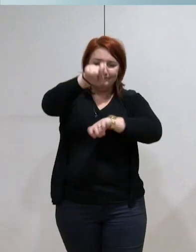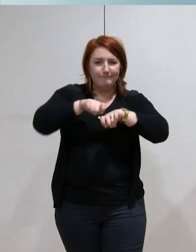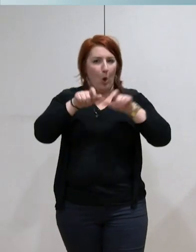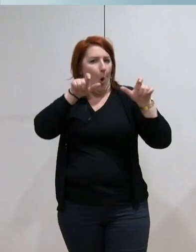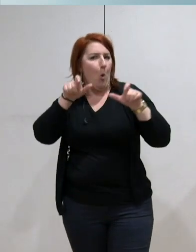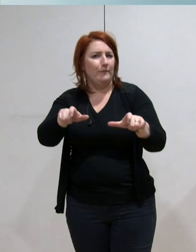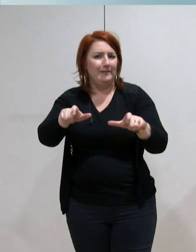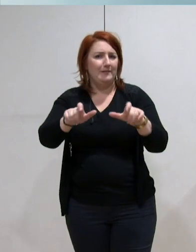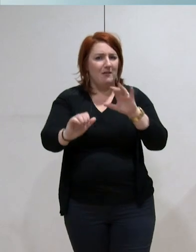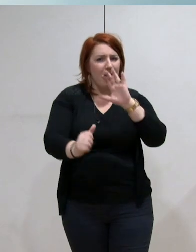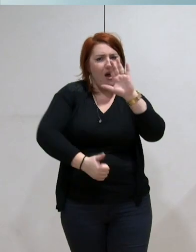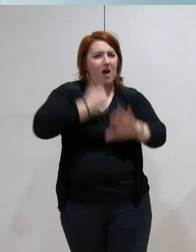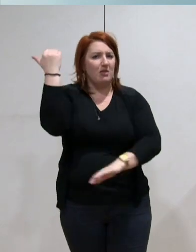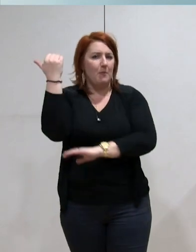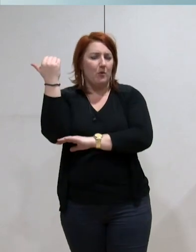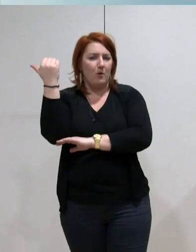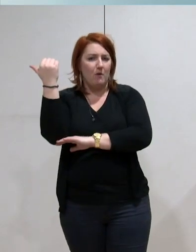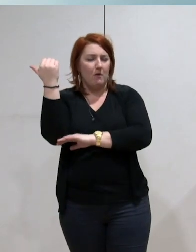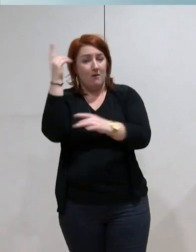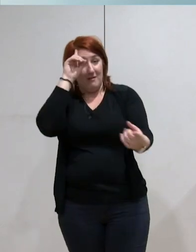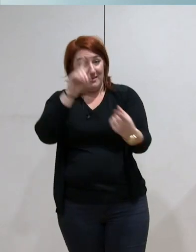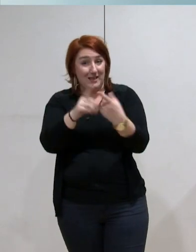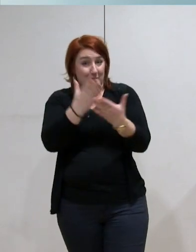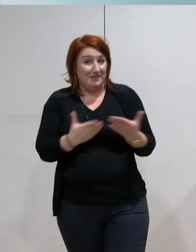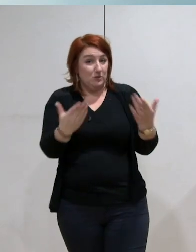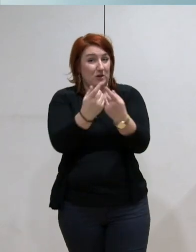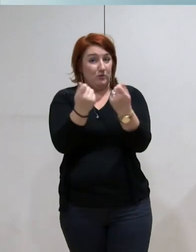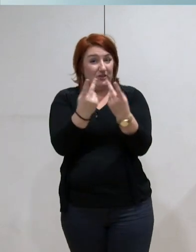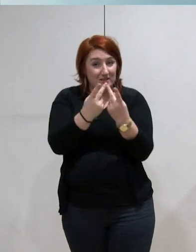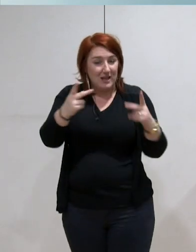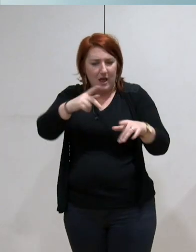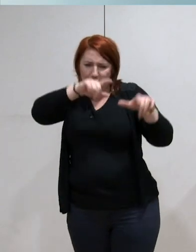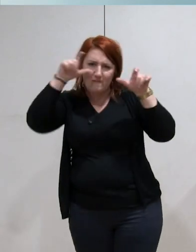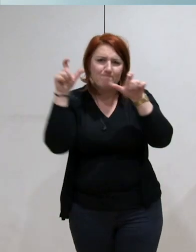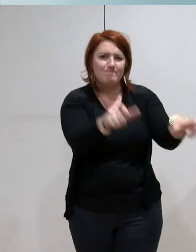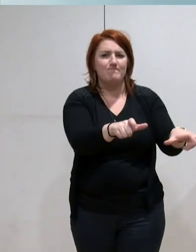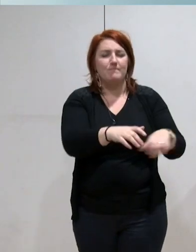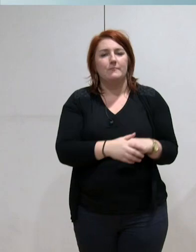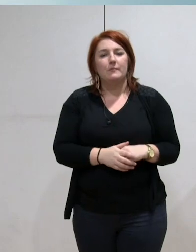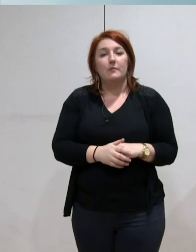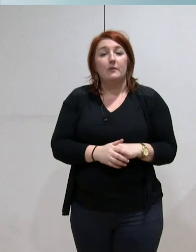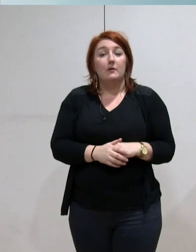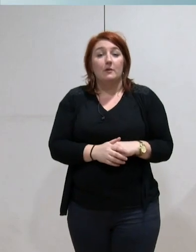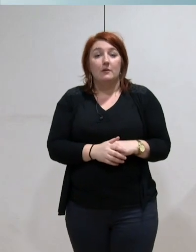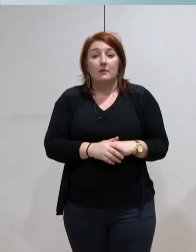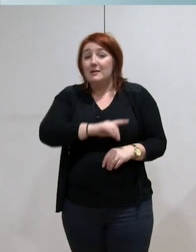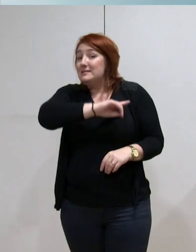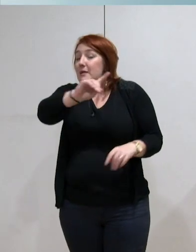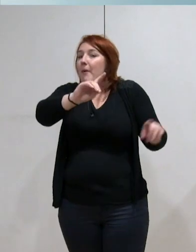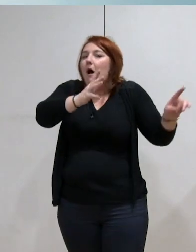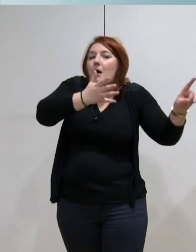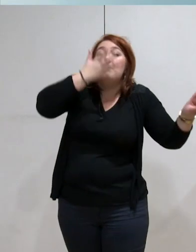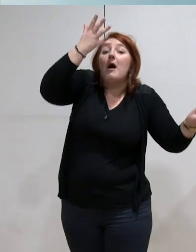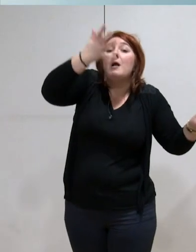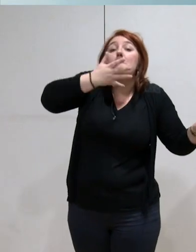indépendant sur la situation financière de la ville ce ne sera pas votre parole ce ne sera pas